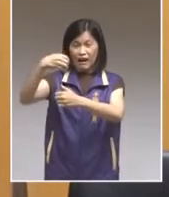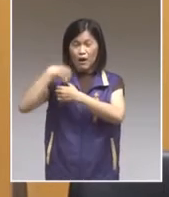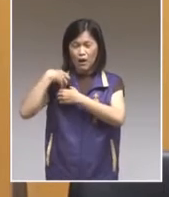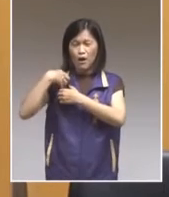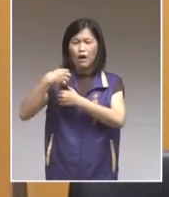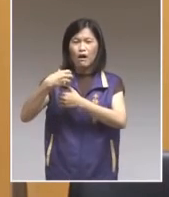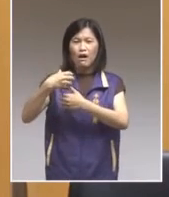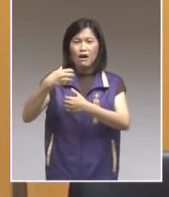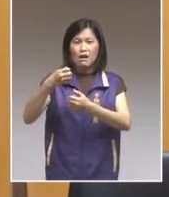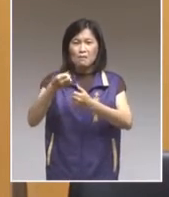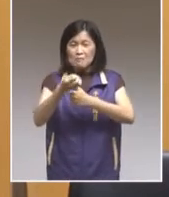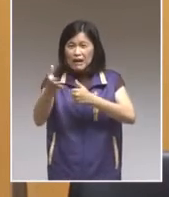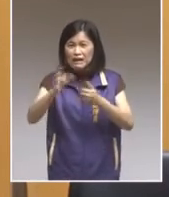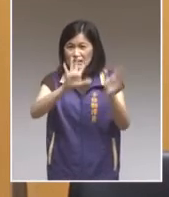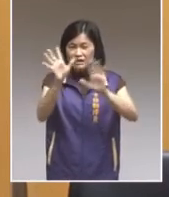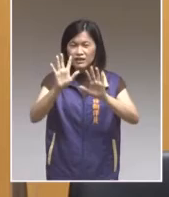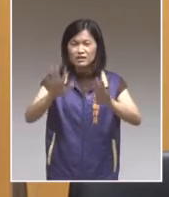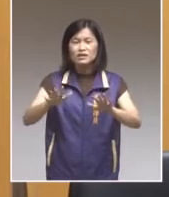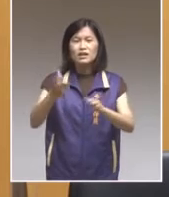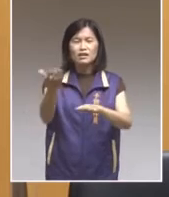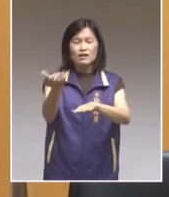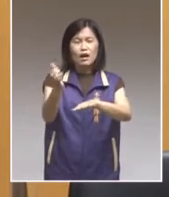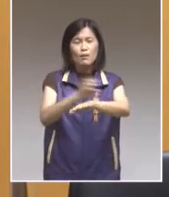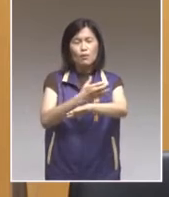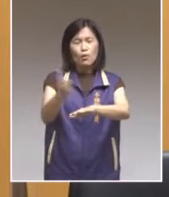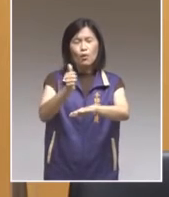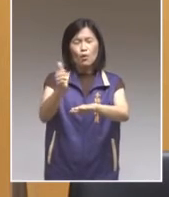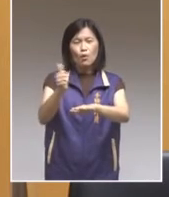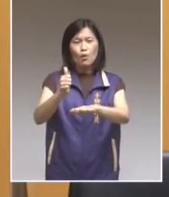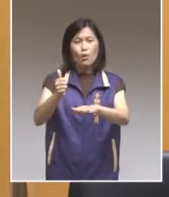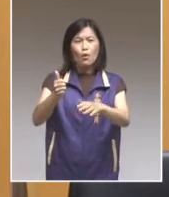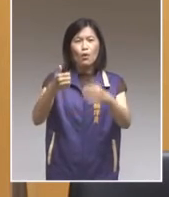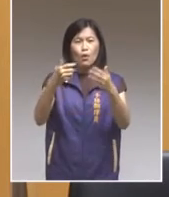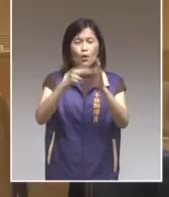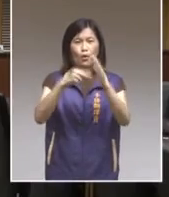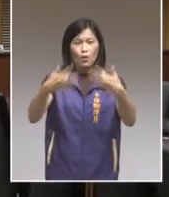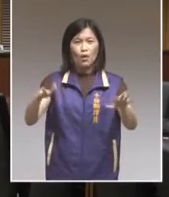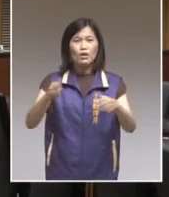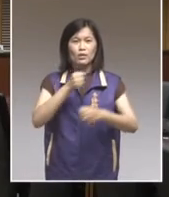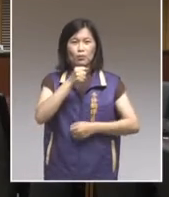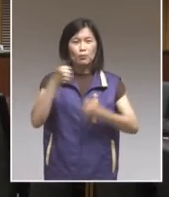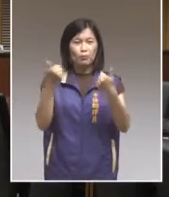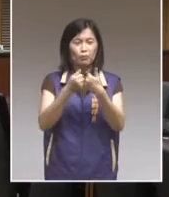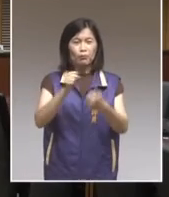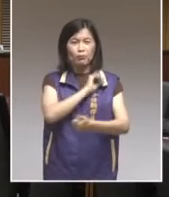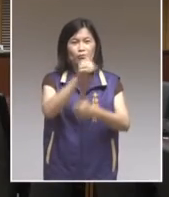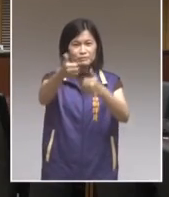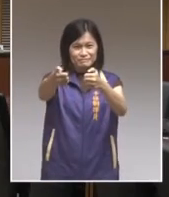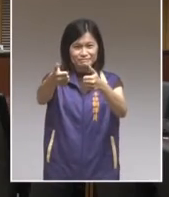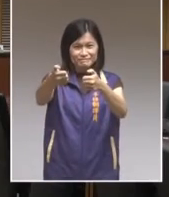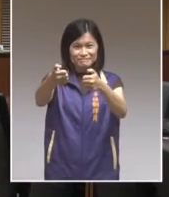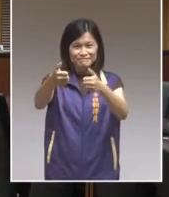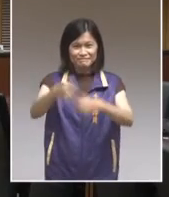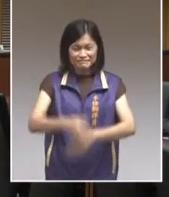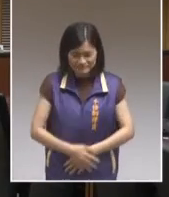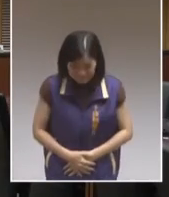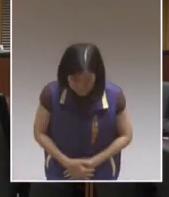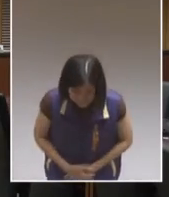过了哈，所以现在没有进一步的提问，我们记者会就到此结束哈。谢谢大家，谢谢各位媒体， 谢谢大家，谢谢。